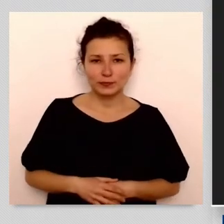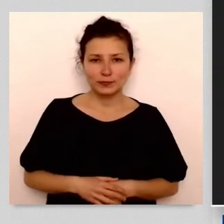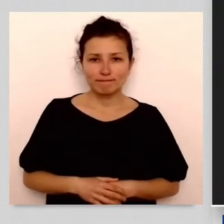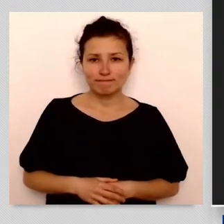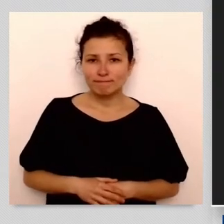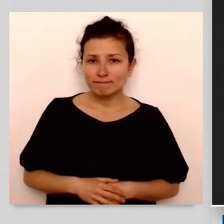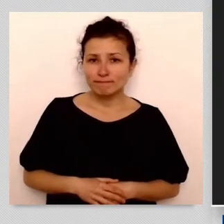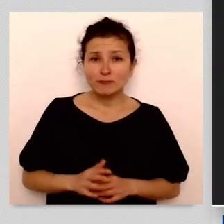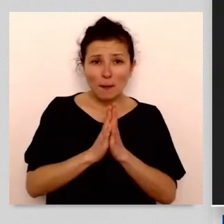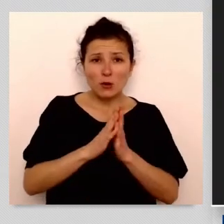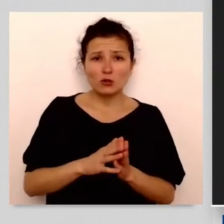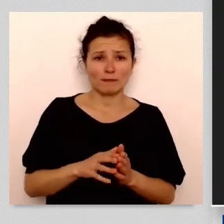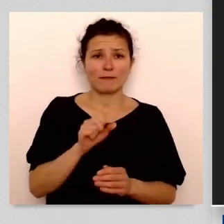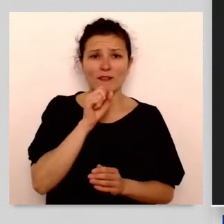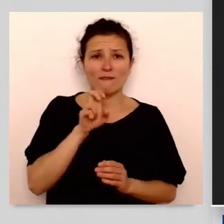Proszę o mikrofon.